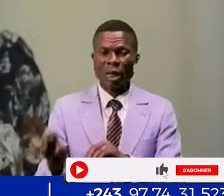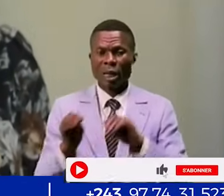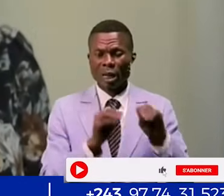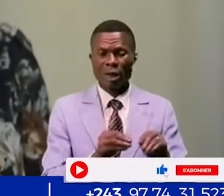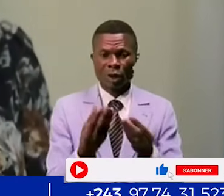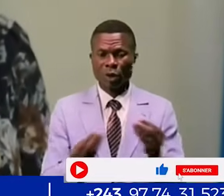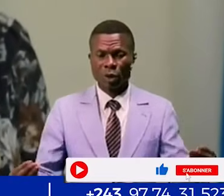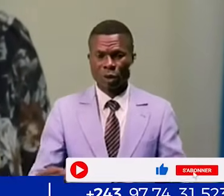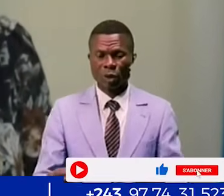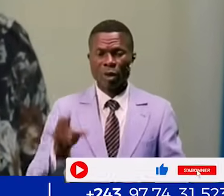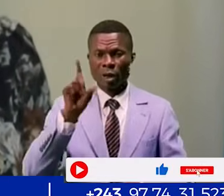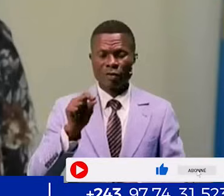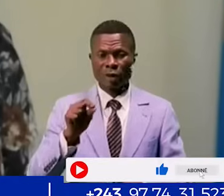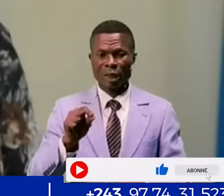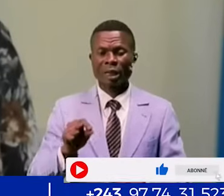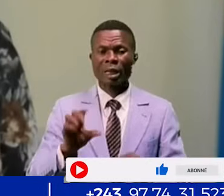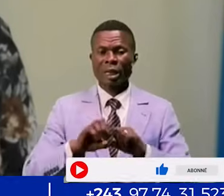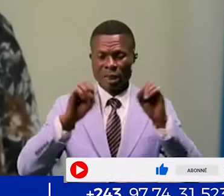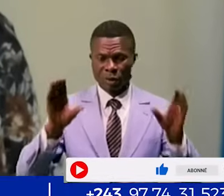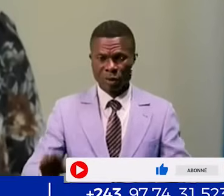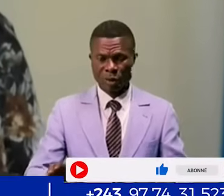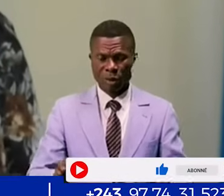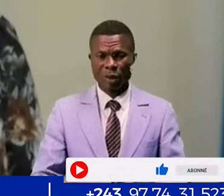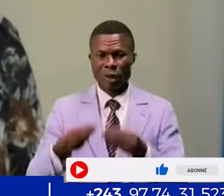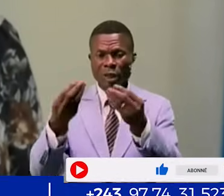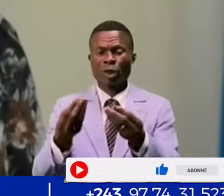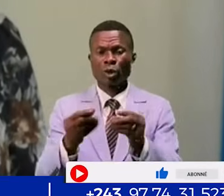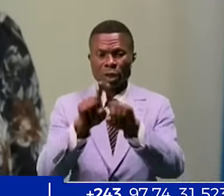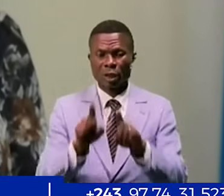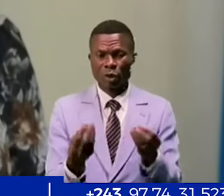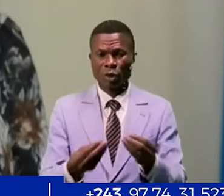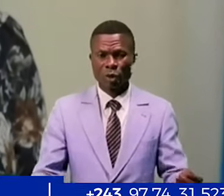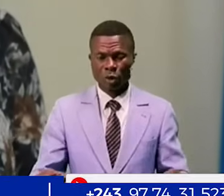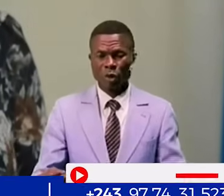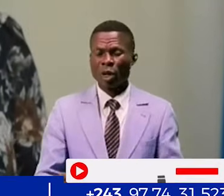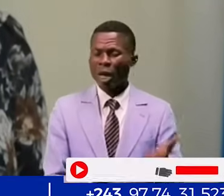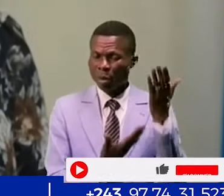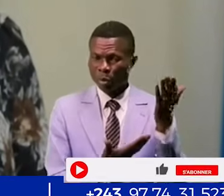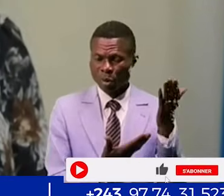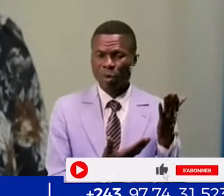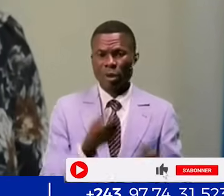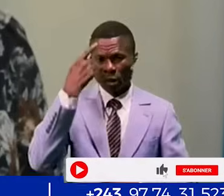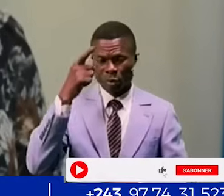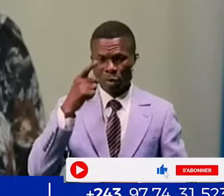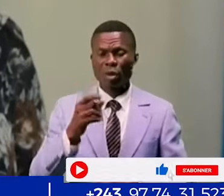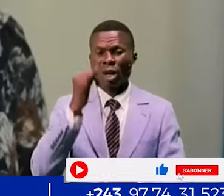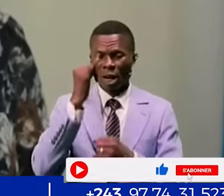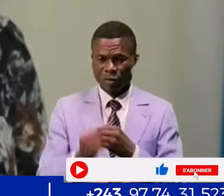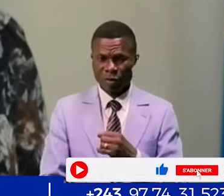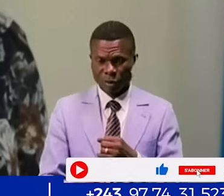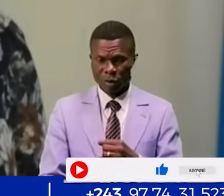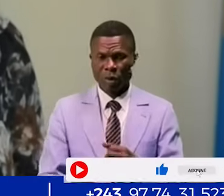la résolution 2250 et d'y apporter des solutions consensuelles pour la finalisation